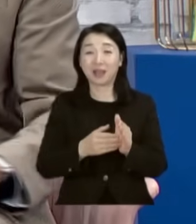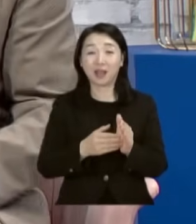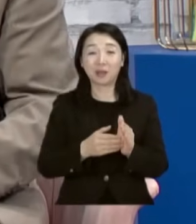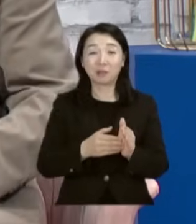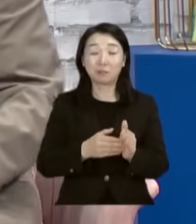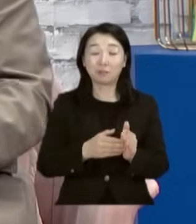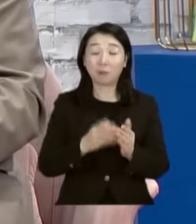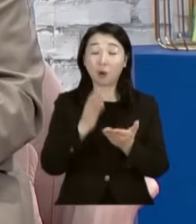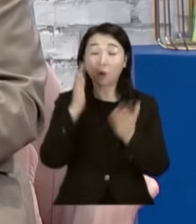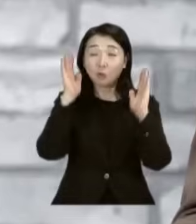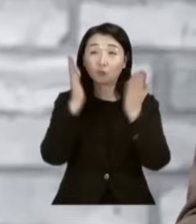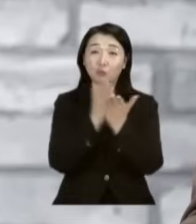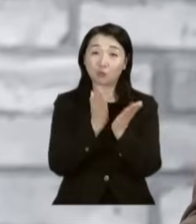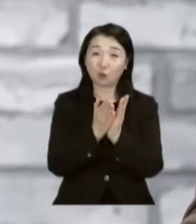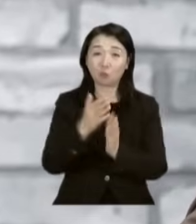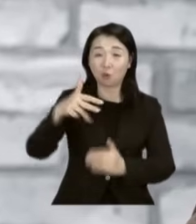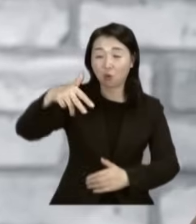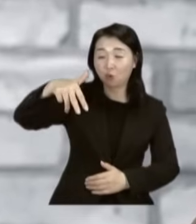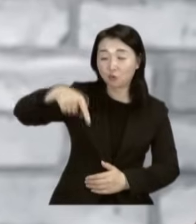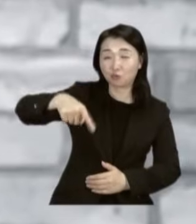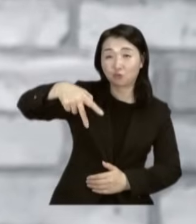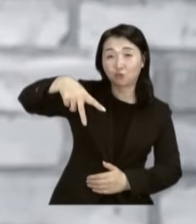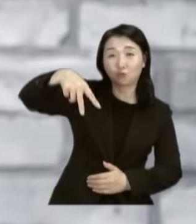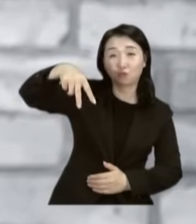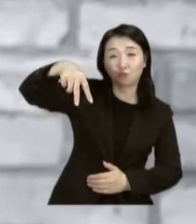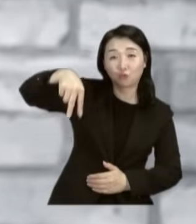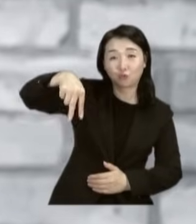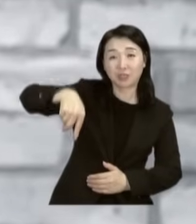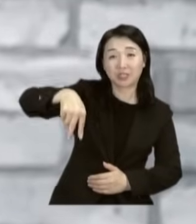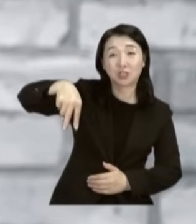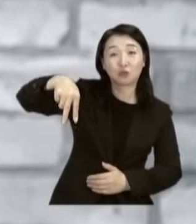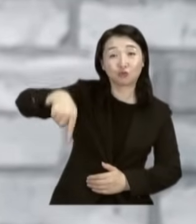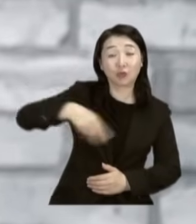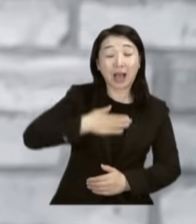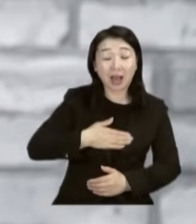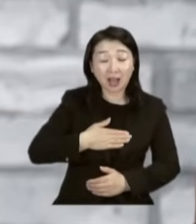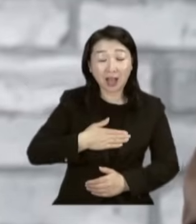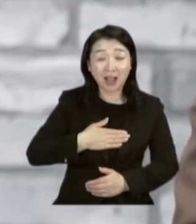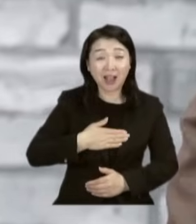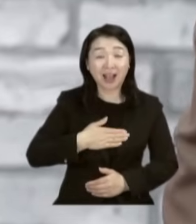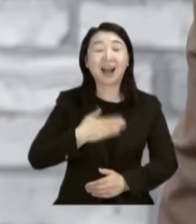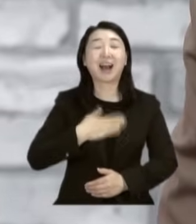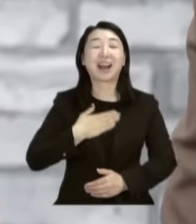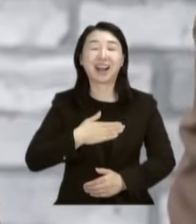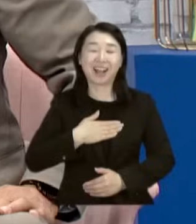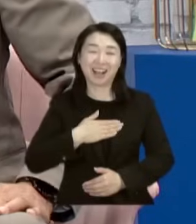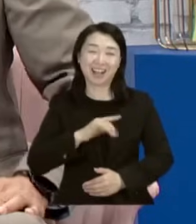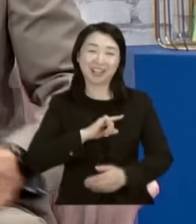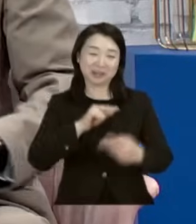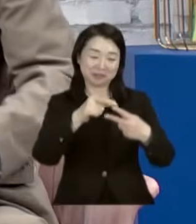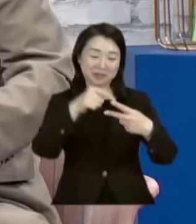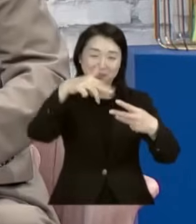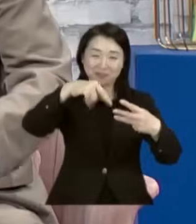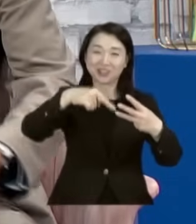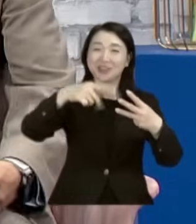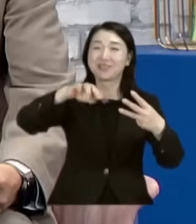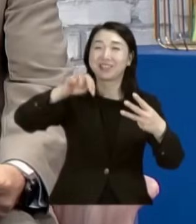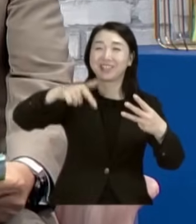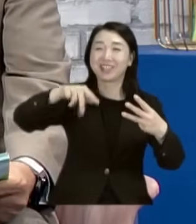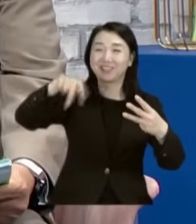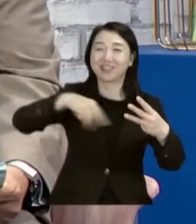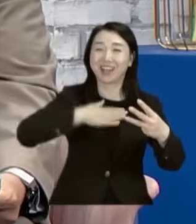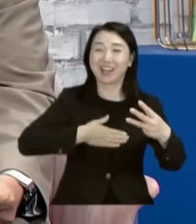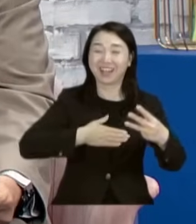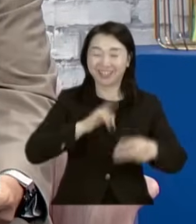주지 수라고 들어봤어요 주지수 알죠 어떻게 알러 성은 주씨 이름은 지수라